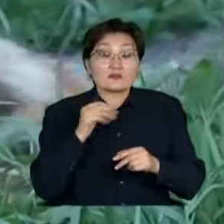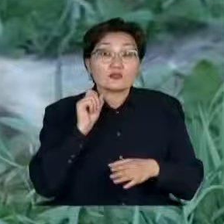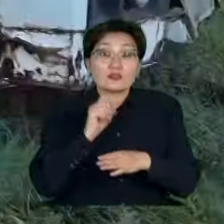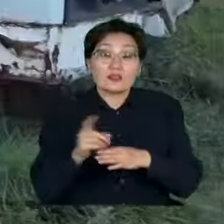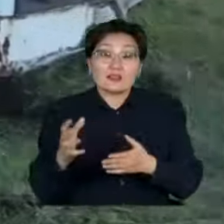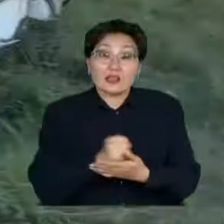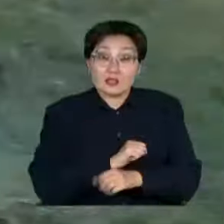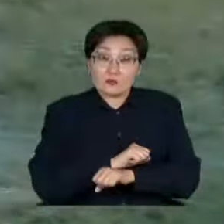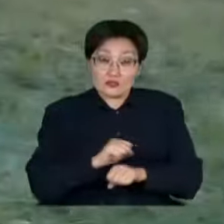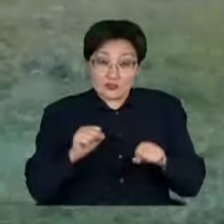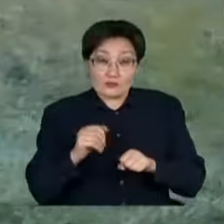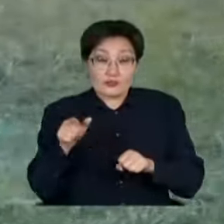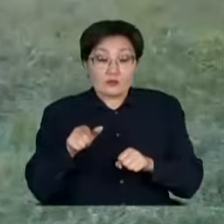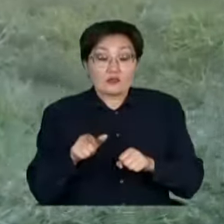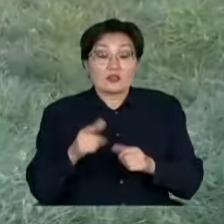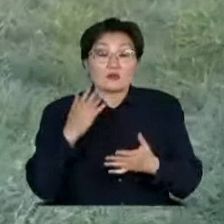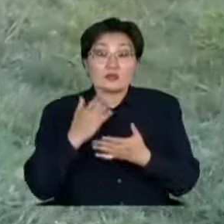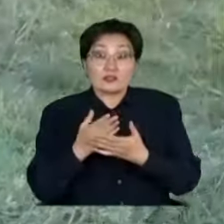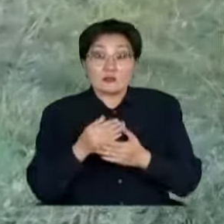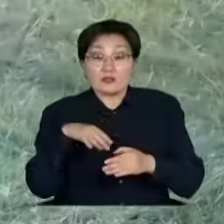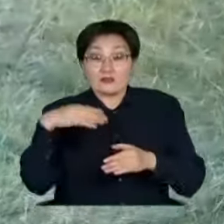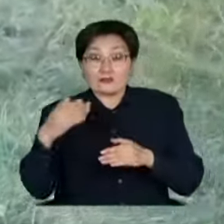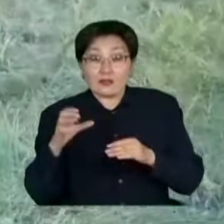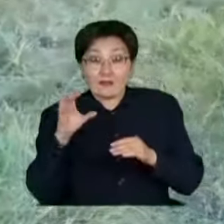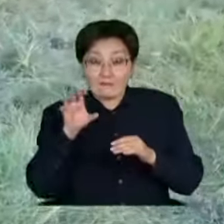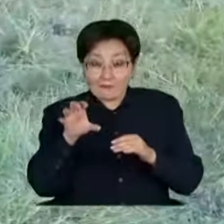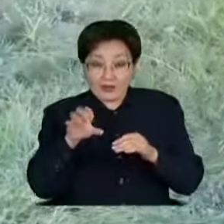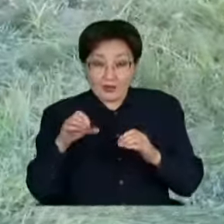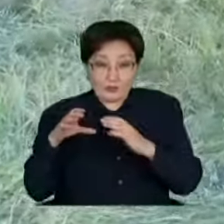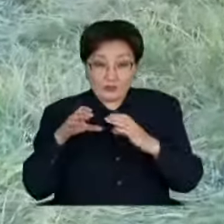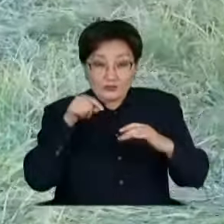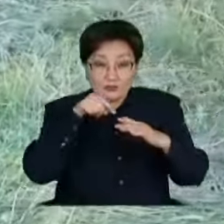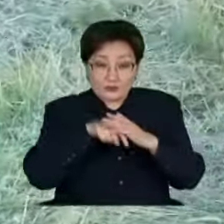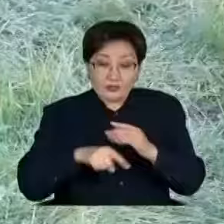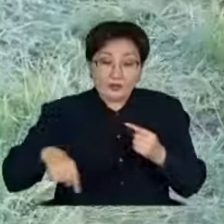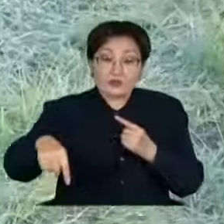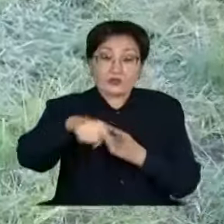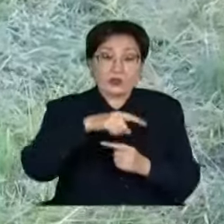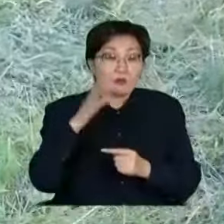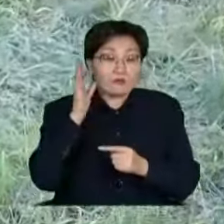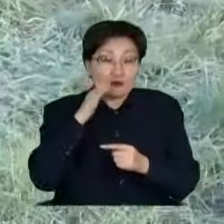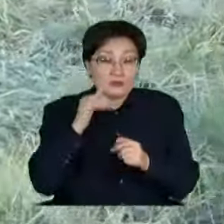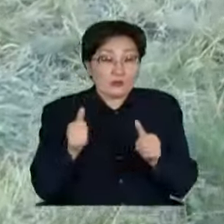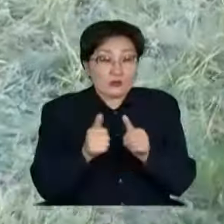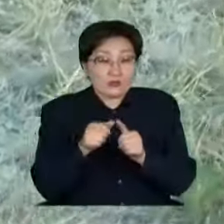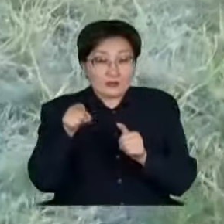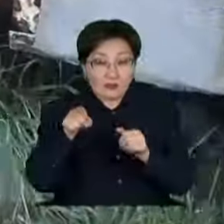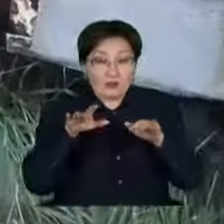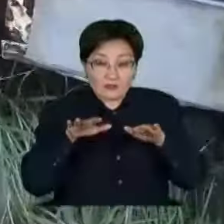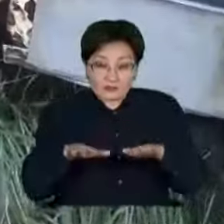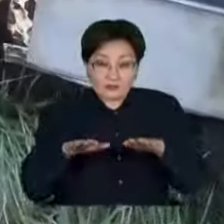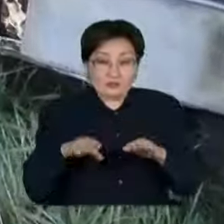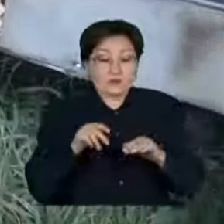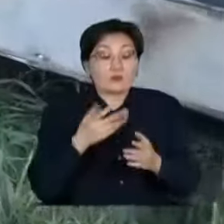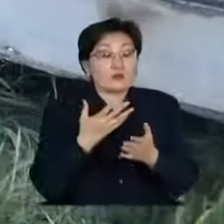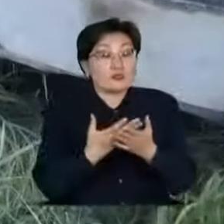взрывчатку на этот раз её имитатор находится в правой фаре автобуса ПС замирает прямо возле того самого места так